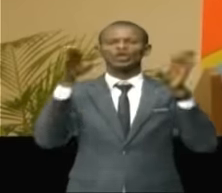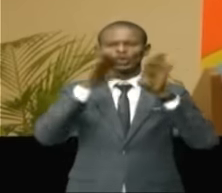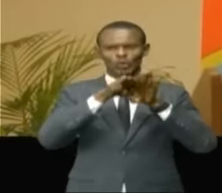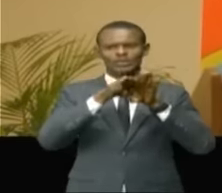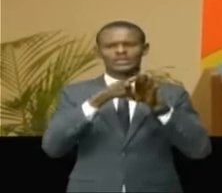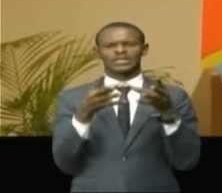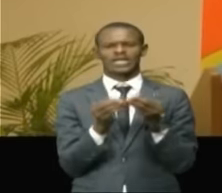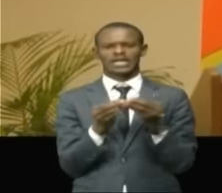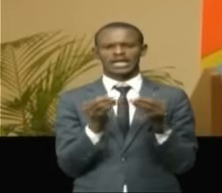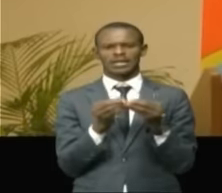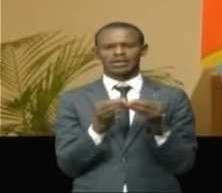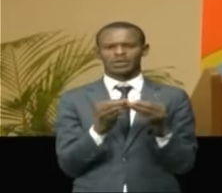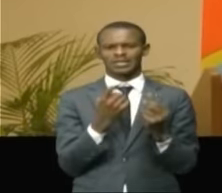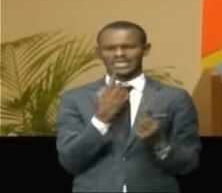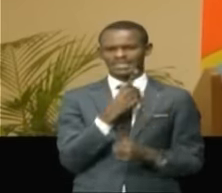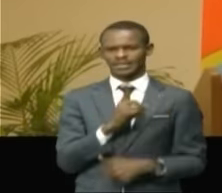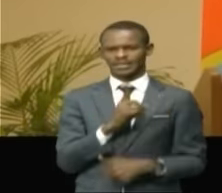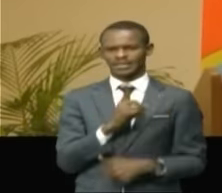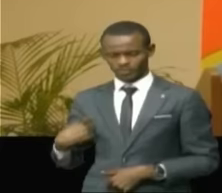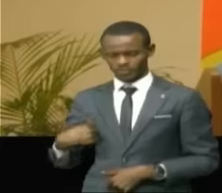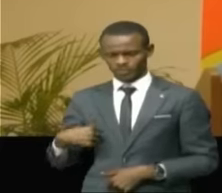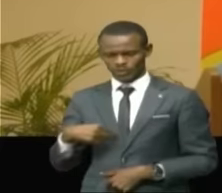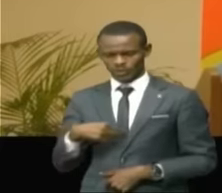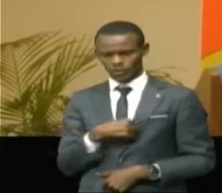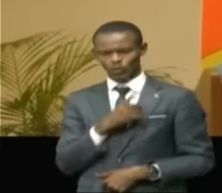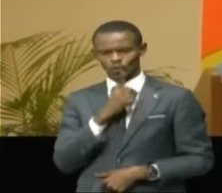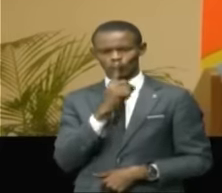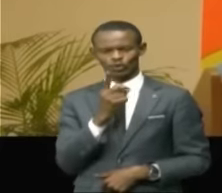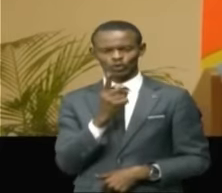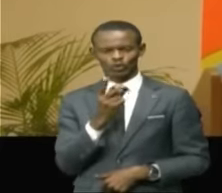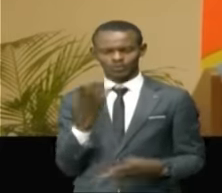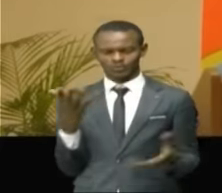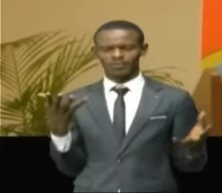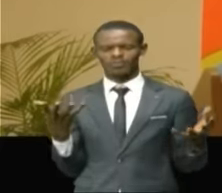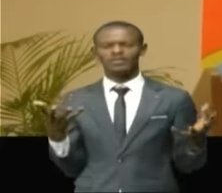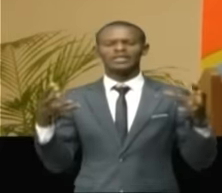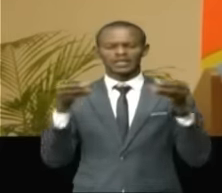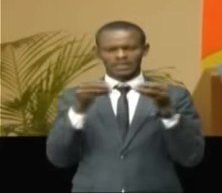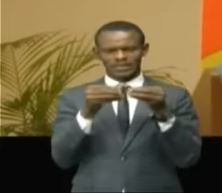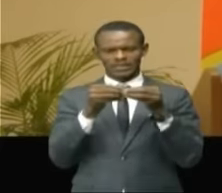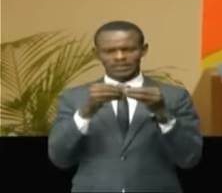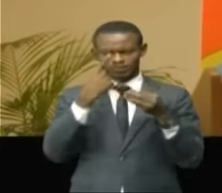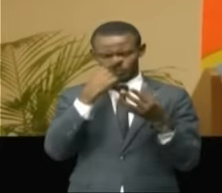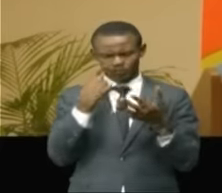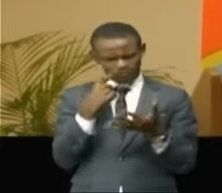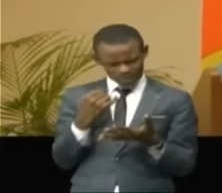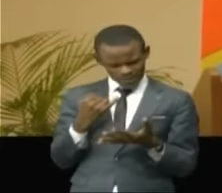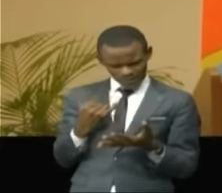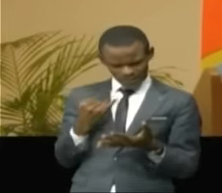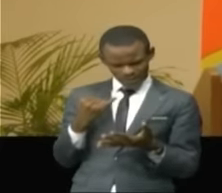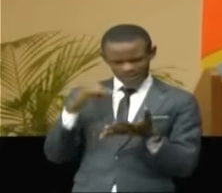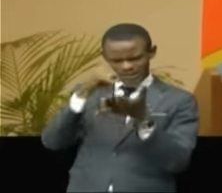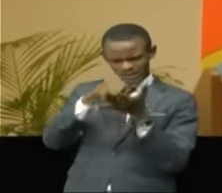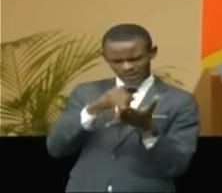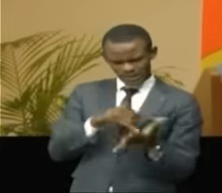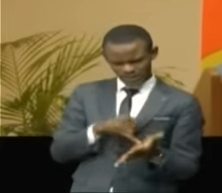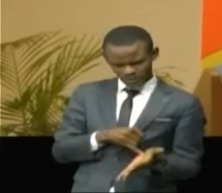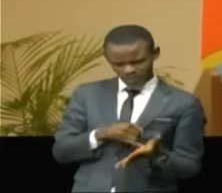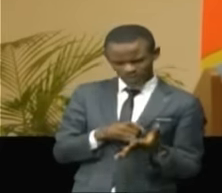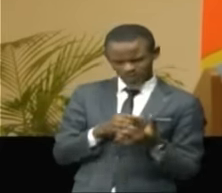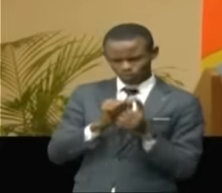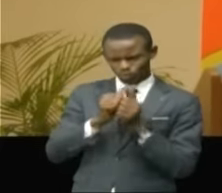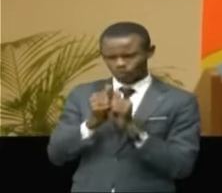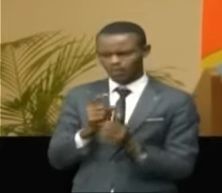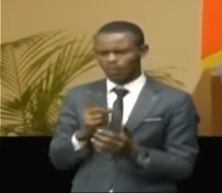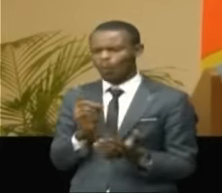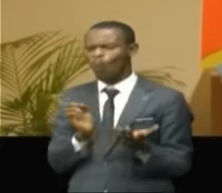réunis pour identifier obstacles au bon fonctionnement de nos trois projets. identifier des pistes et des solutions